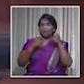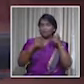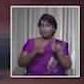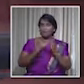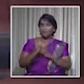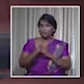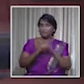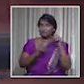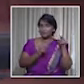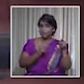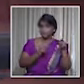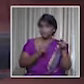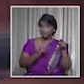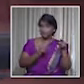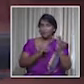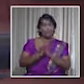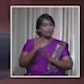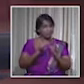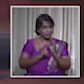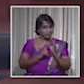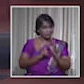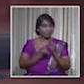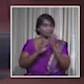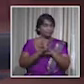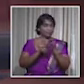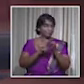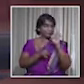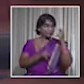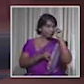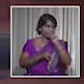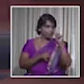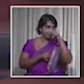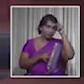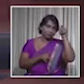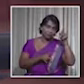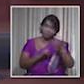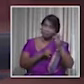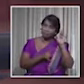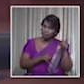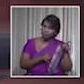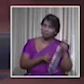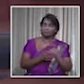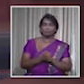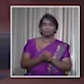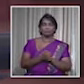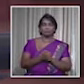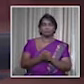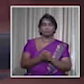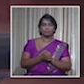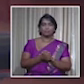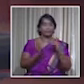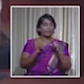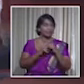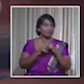මහින්දානන්ද අලුත්ගමගේ ඇමතිතුමත් හිටපු ජනාධිපති මෛත්‍රීපාල සිරිසේන මහත්ම ජනාධිපතිතුමත් ඒ වගේම